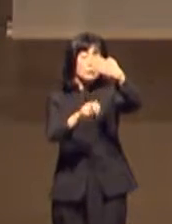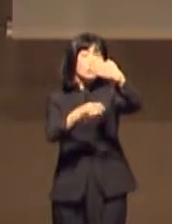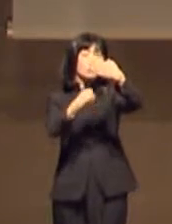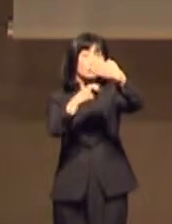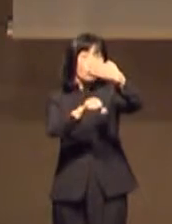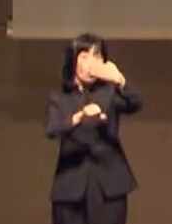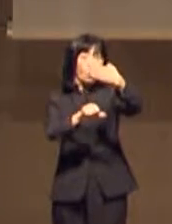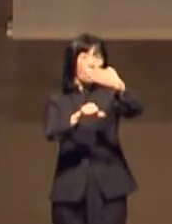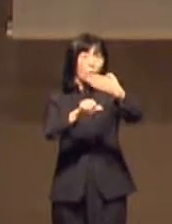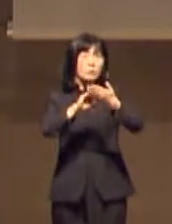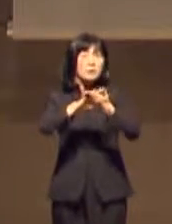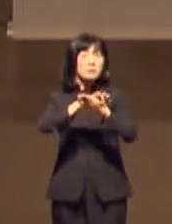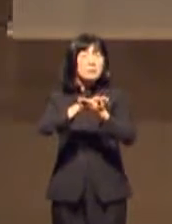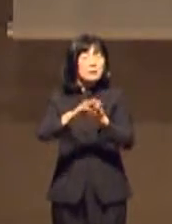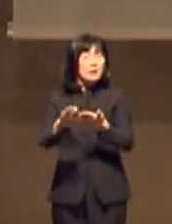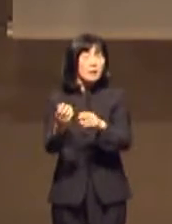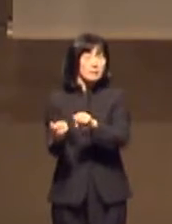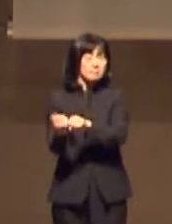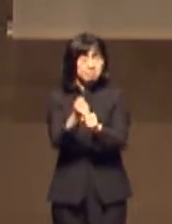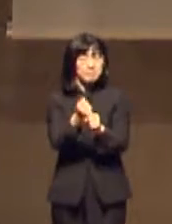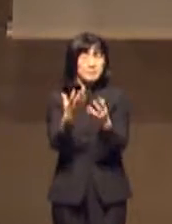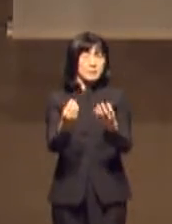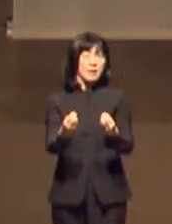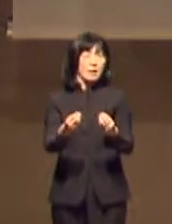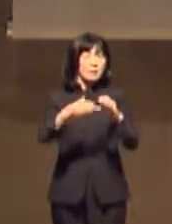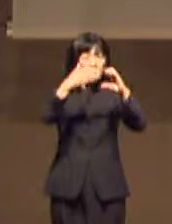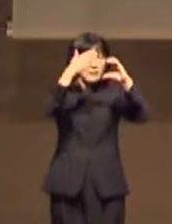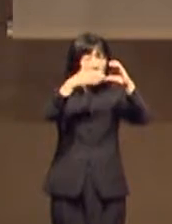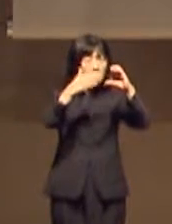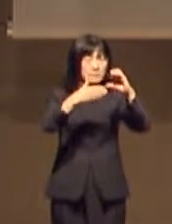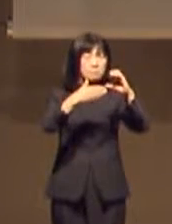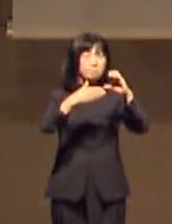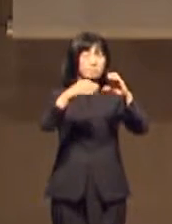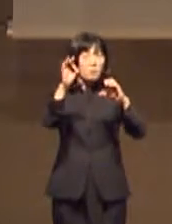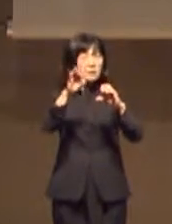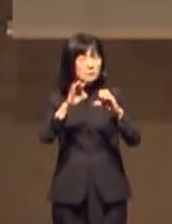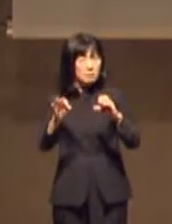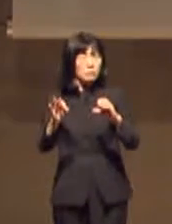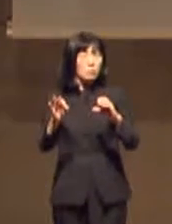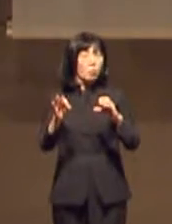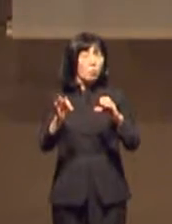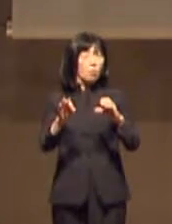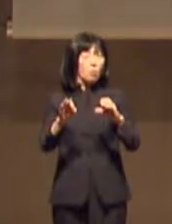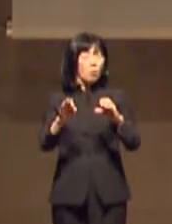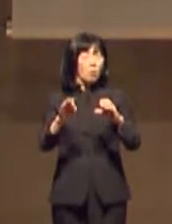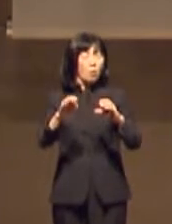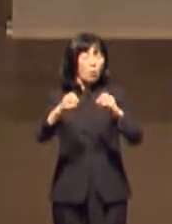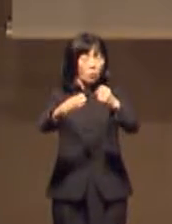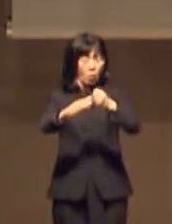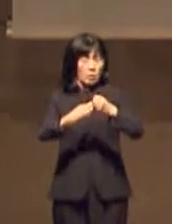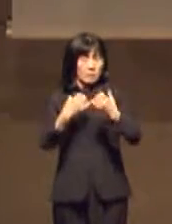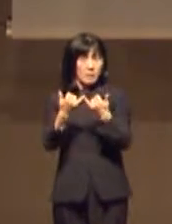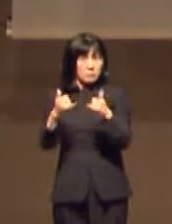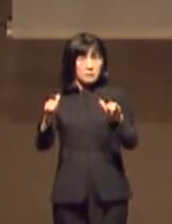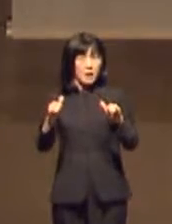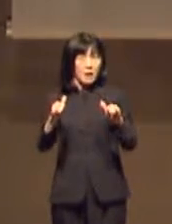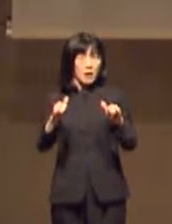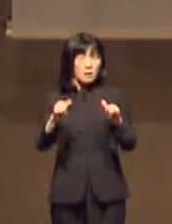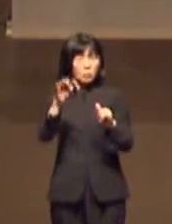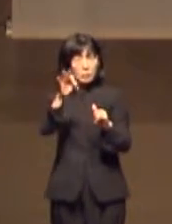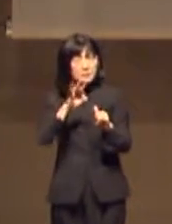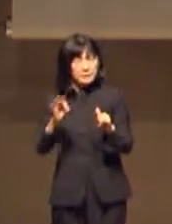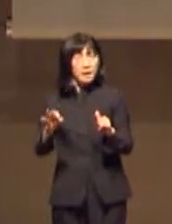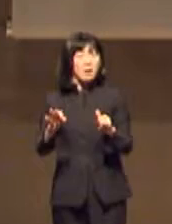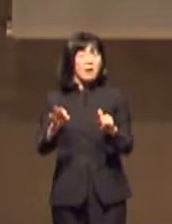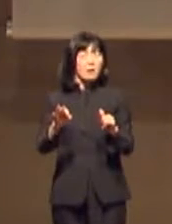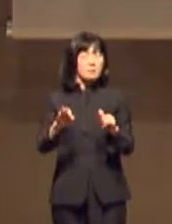にリニューアルいたしまして、写真やコンピュータグラフィック、被爆者の遺品や、